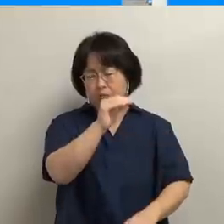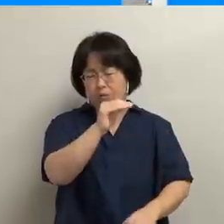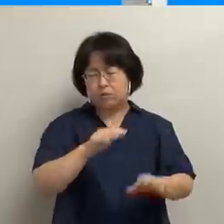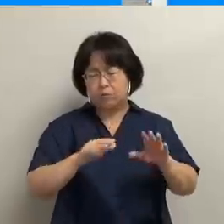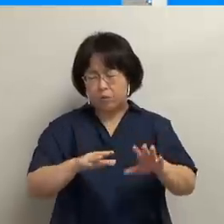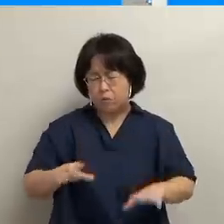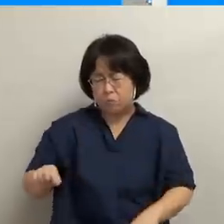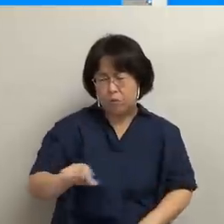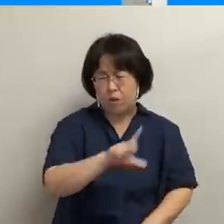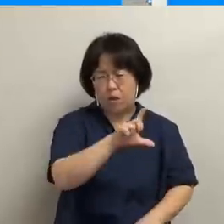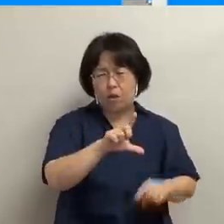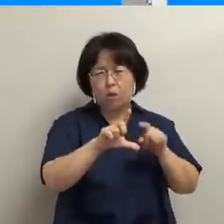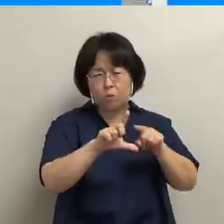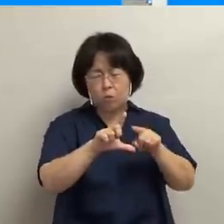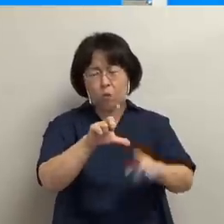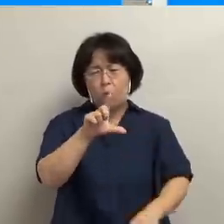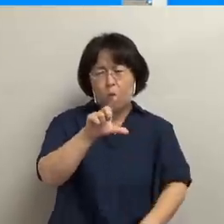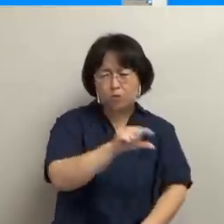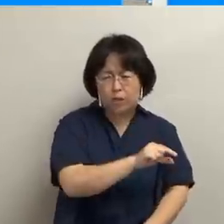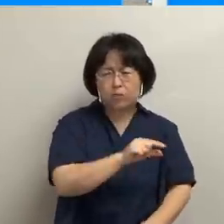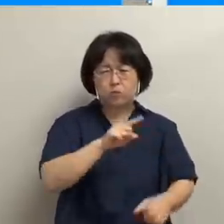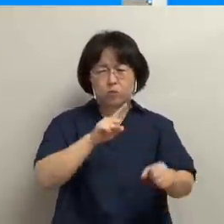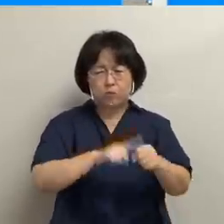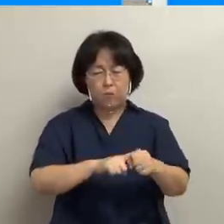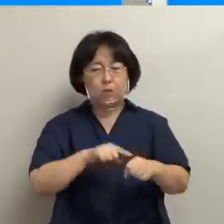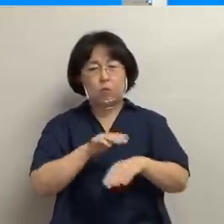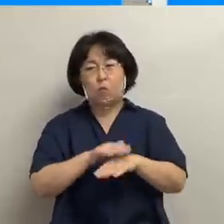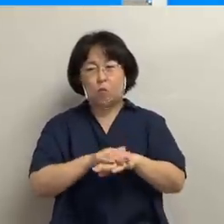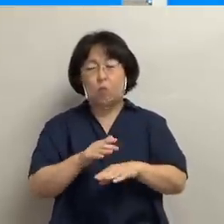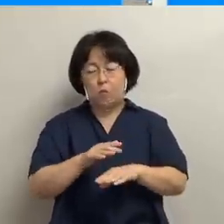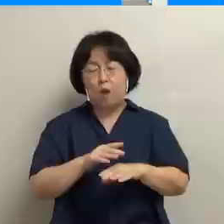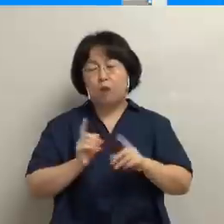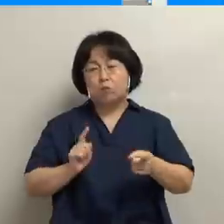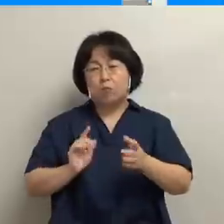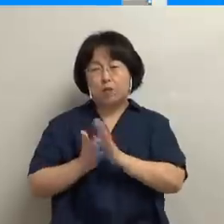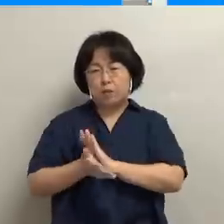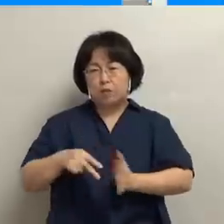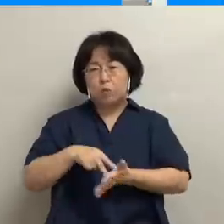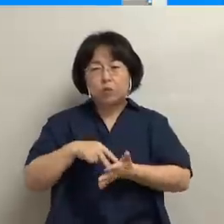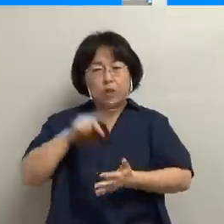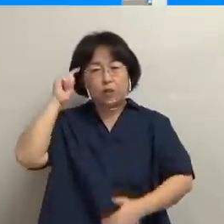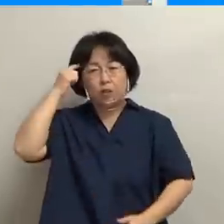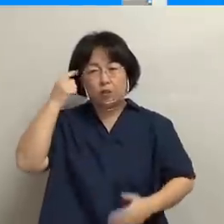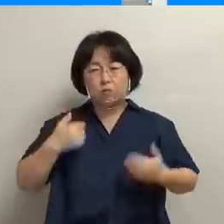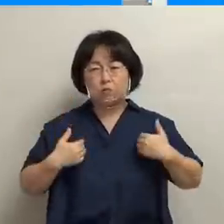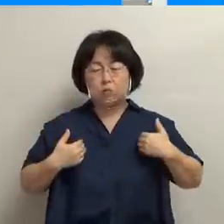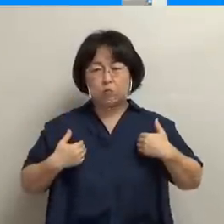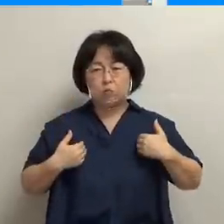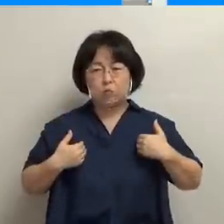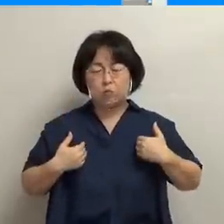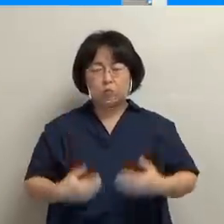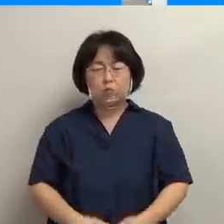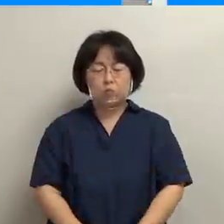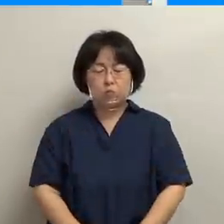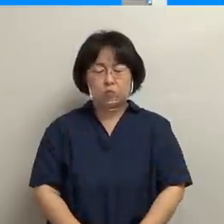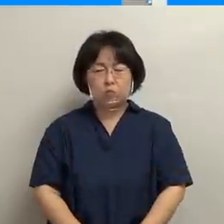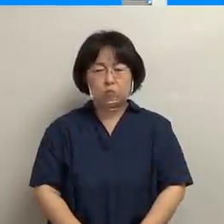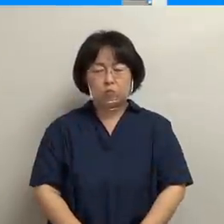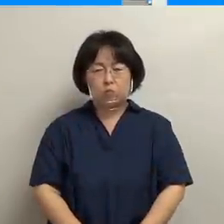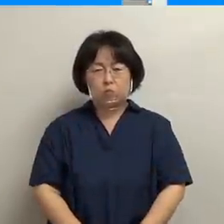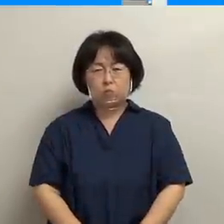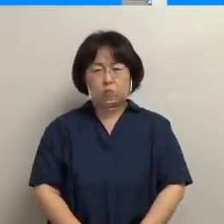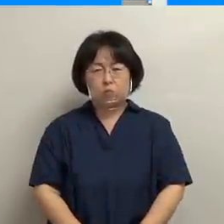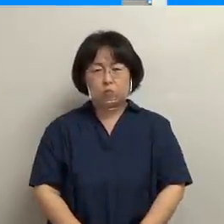抑えるためのさまざまな対策は群馬県として考えていかなければいけないというふうに思っていますあのそして湖さんの質音につい